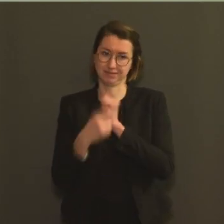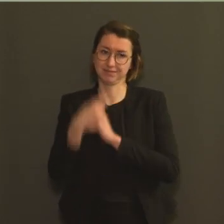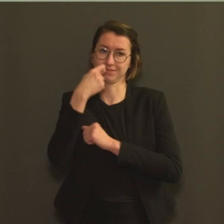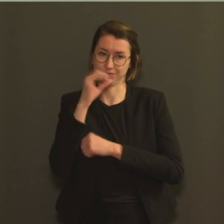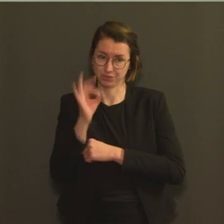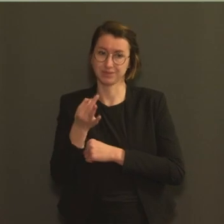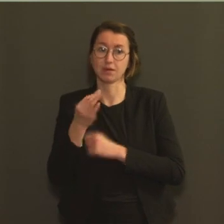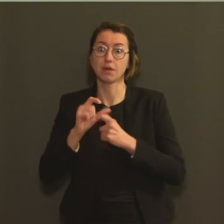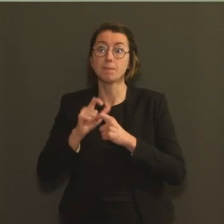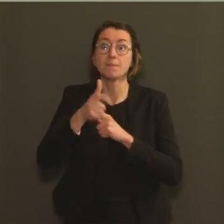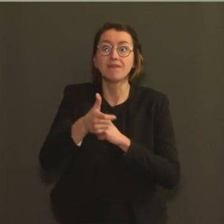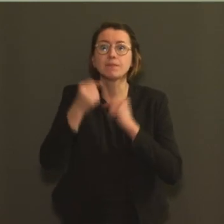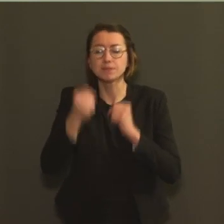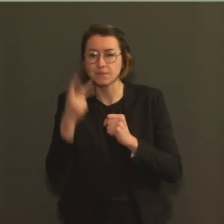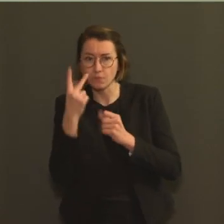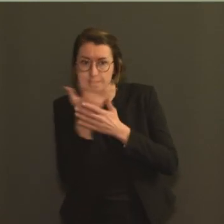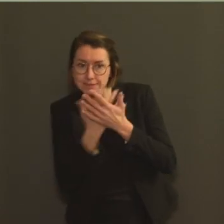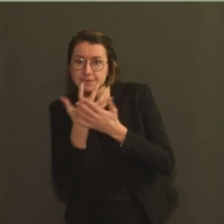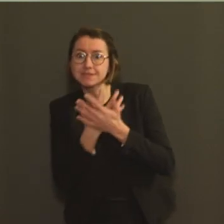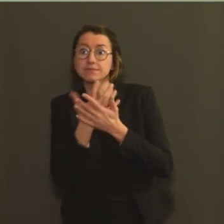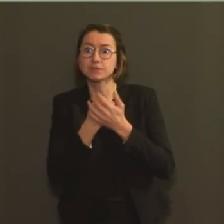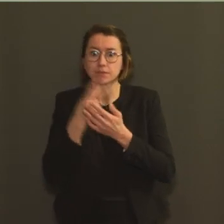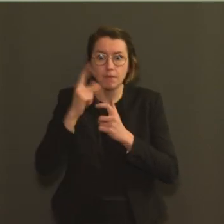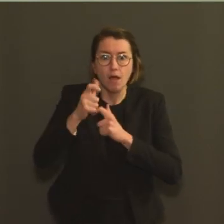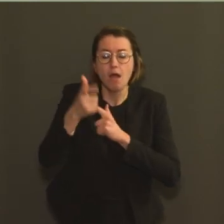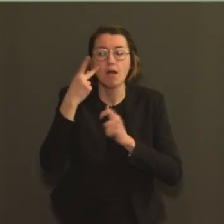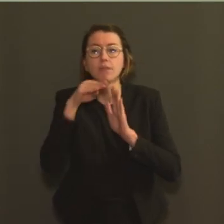Au cours de la dernière semaine, nous avons eu en moyenne